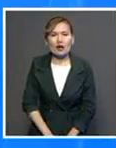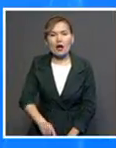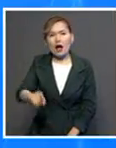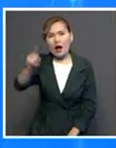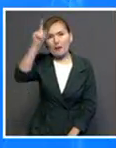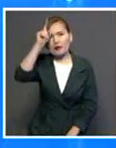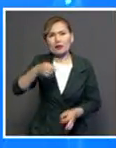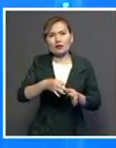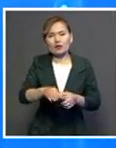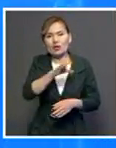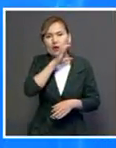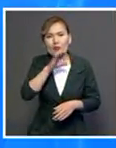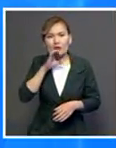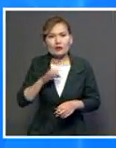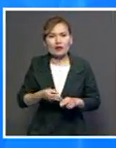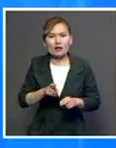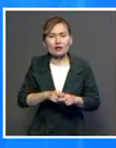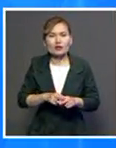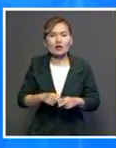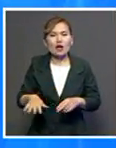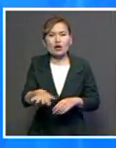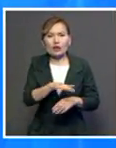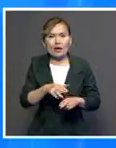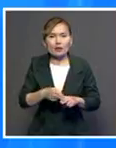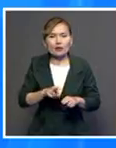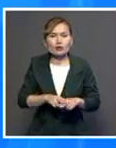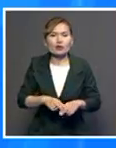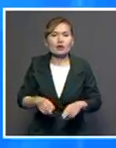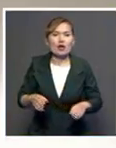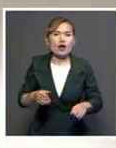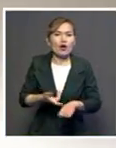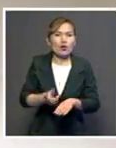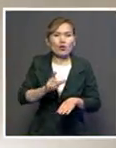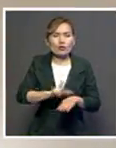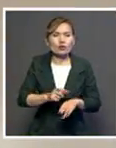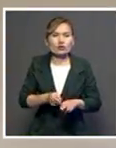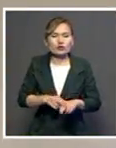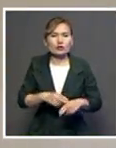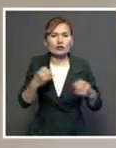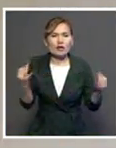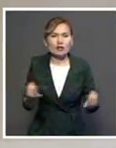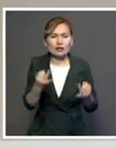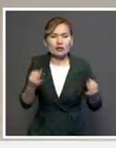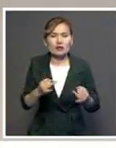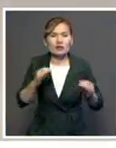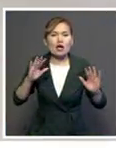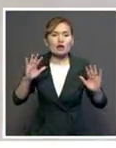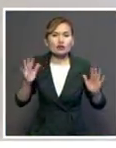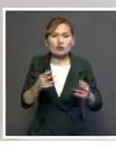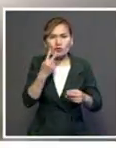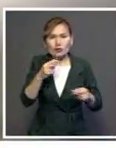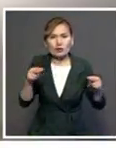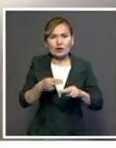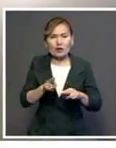Германияның батысындағы солтүстік Рейн-Вестфалия федералдық жерінің тұрғындары аймақ үшін өте сирек табиғи құбылысқа куә болды. Мұнда 15